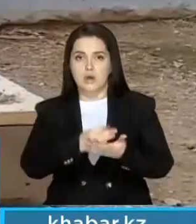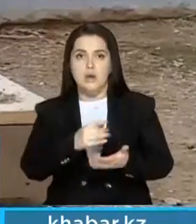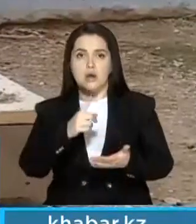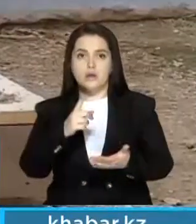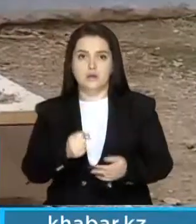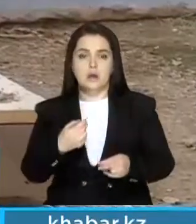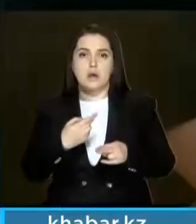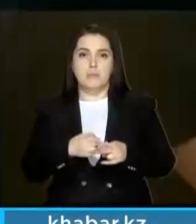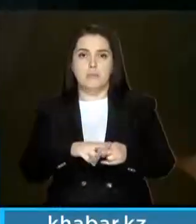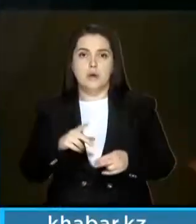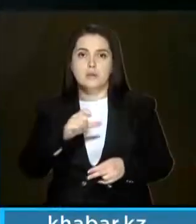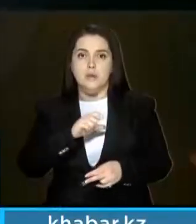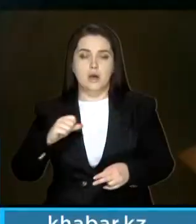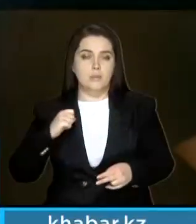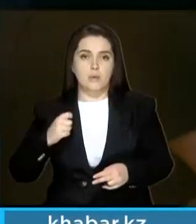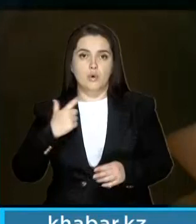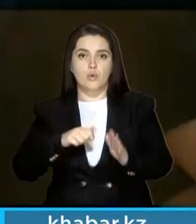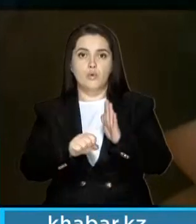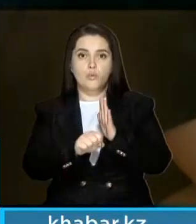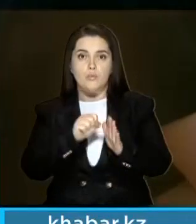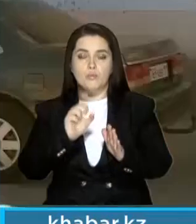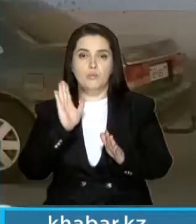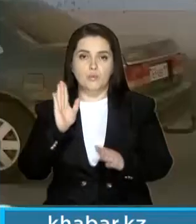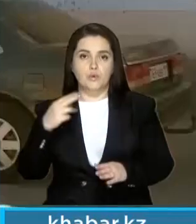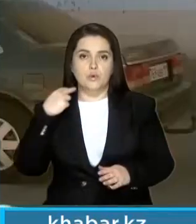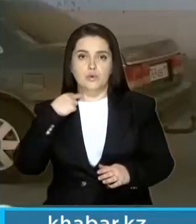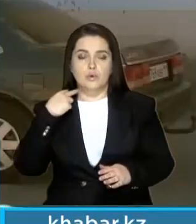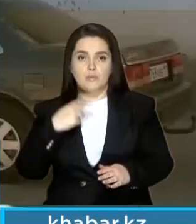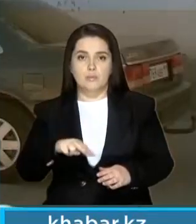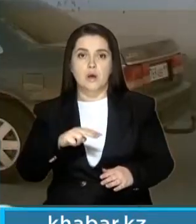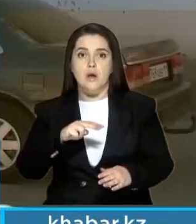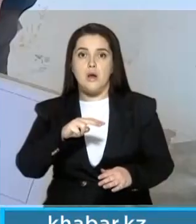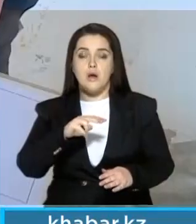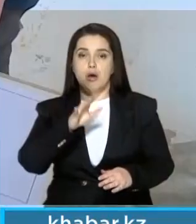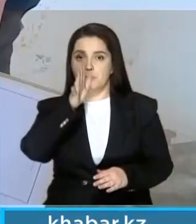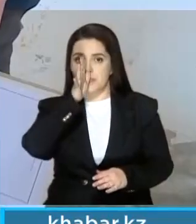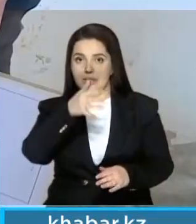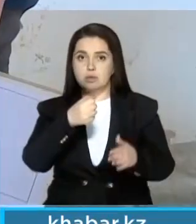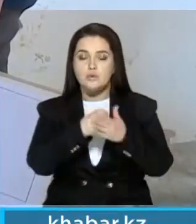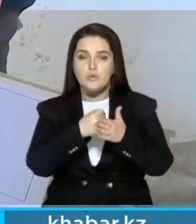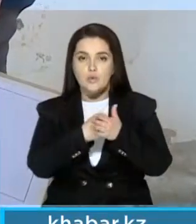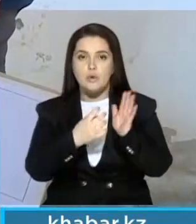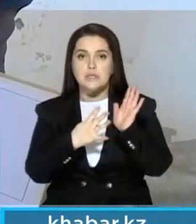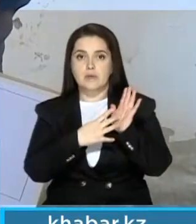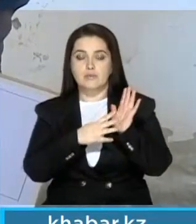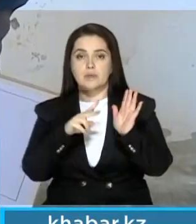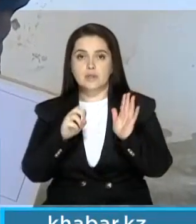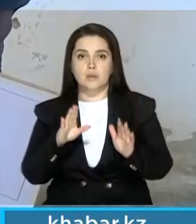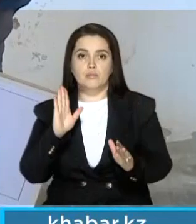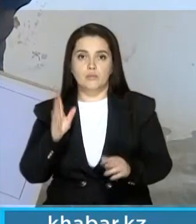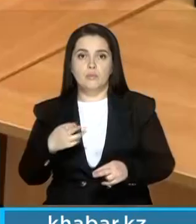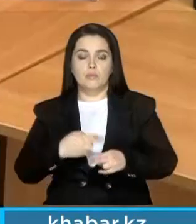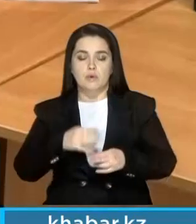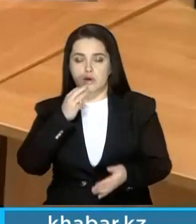или склонение к самоубийству. За этим последует лишение свободы на срок от 5 до 9 лет. Кроме того, вводится